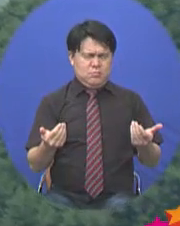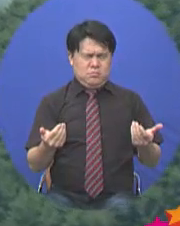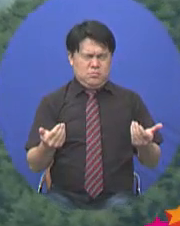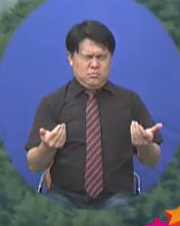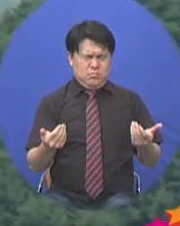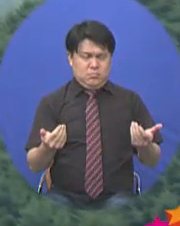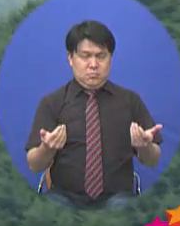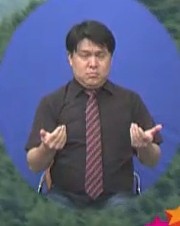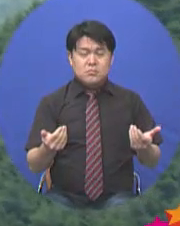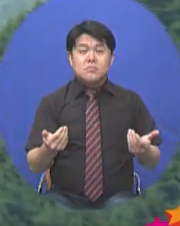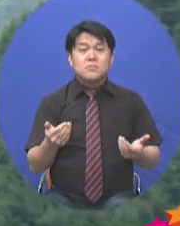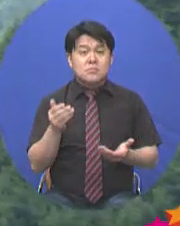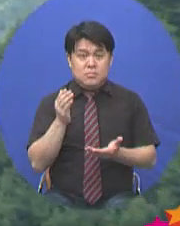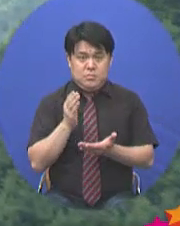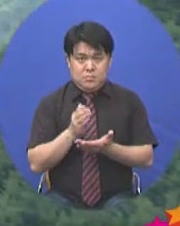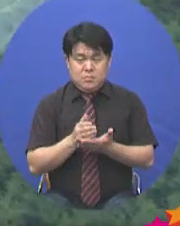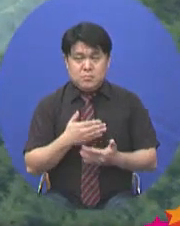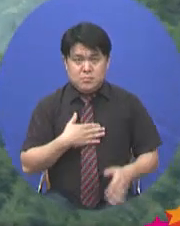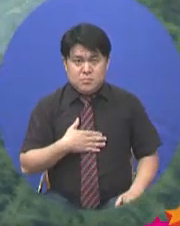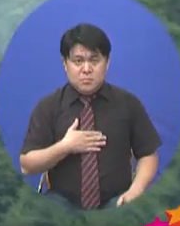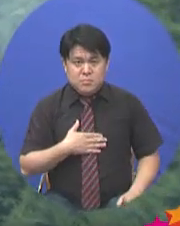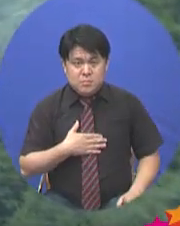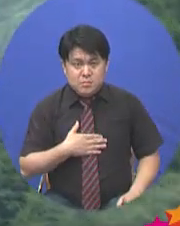헤어지지만 사고